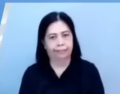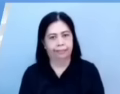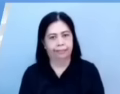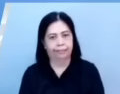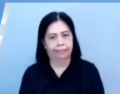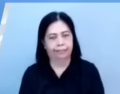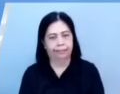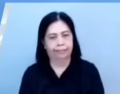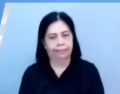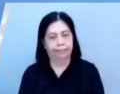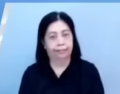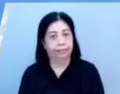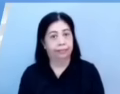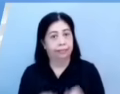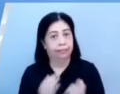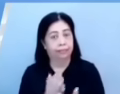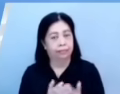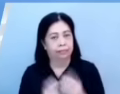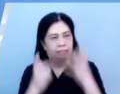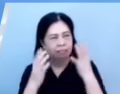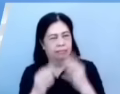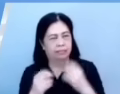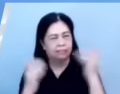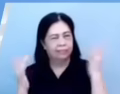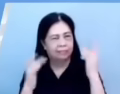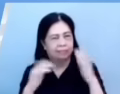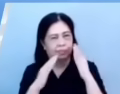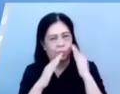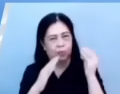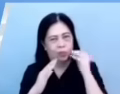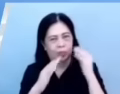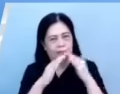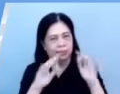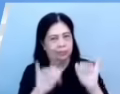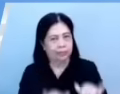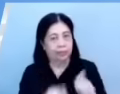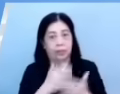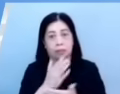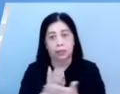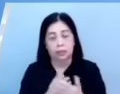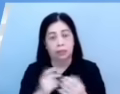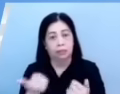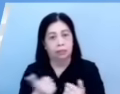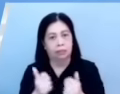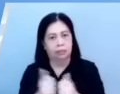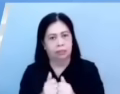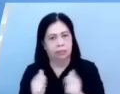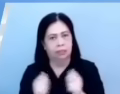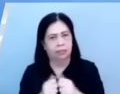Kung ang ilan sa bahay nagpaingay para sa bagong taon, ang iba naman sa theme park